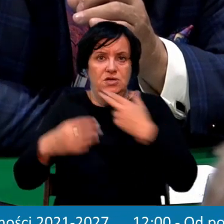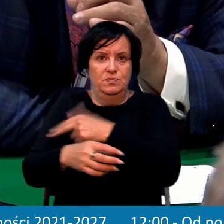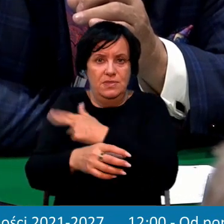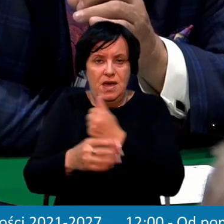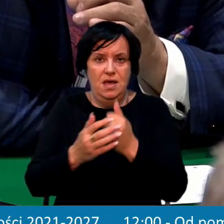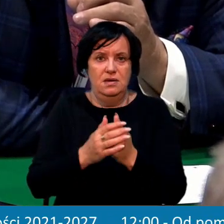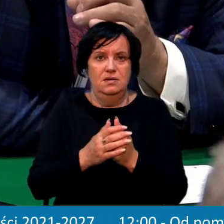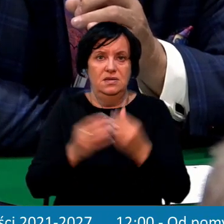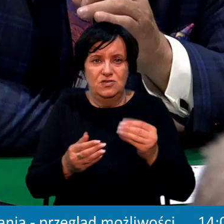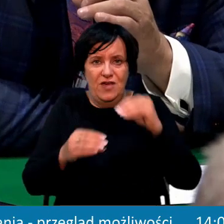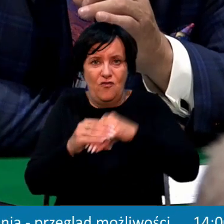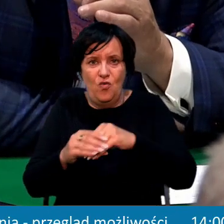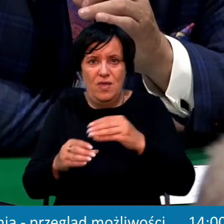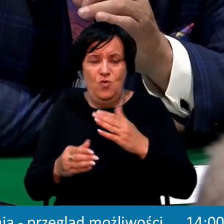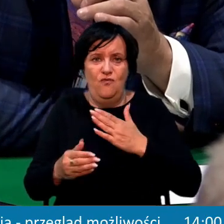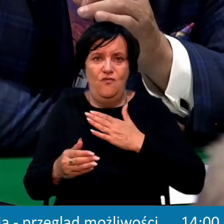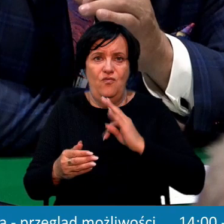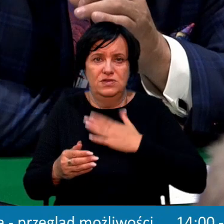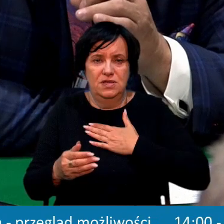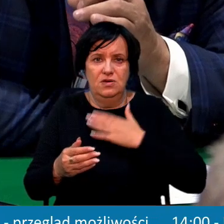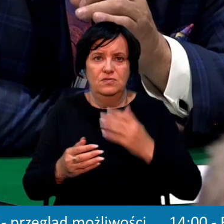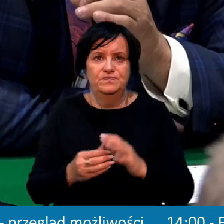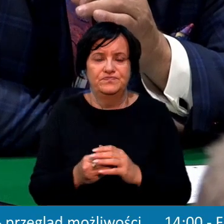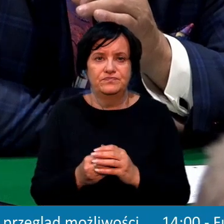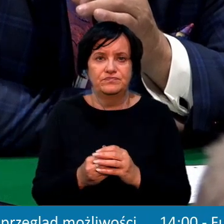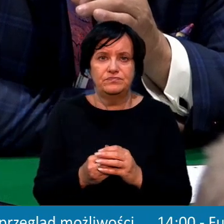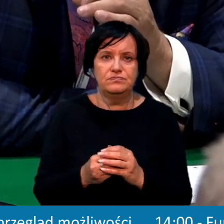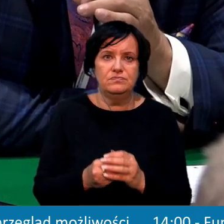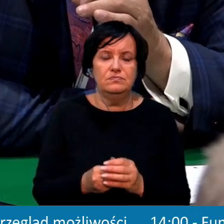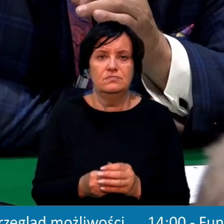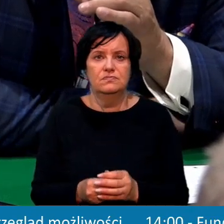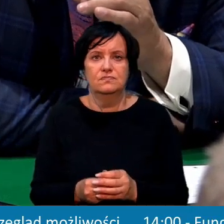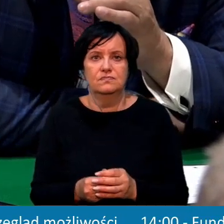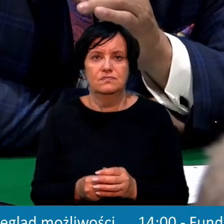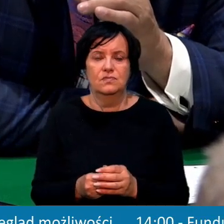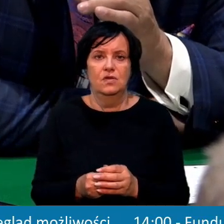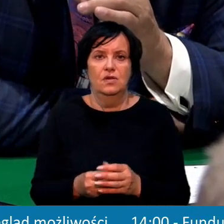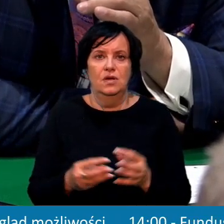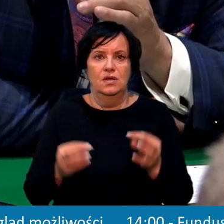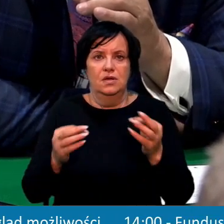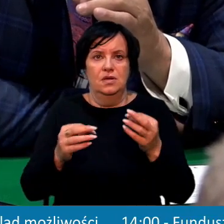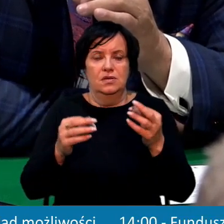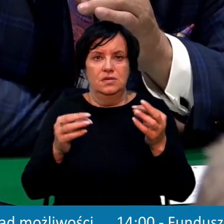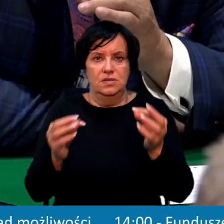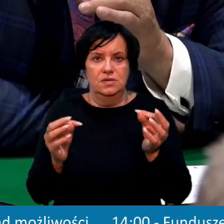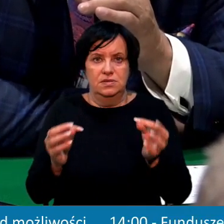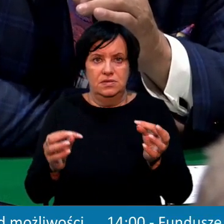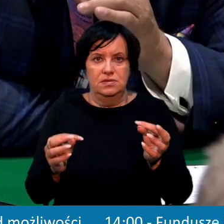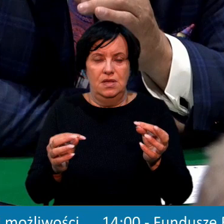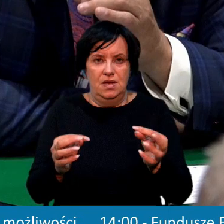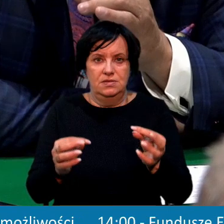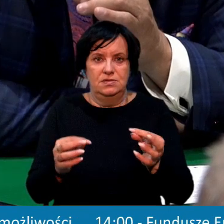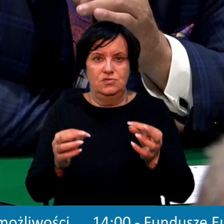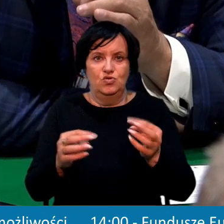jak i na jego rozwój. Jest to nasz kolejny, bodajże chyba sięgający już 20